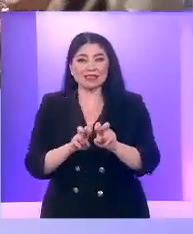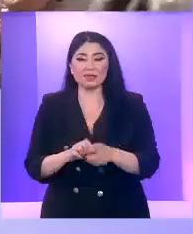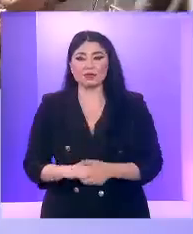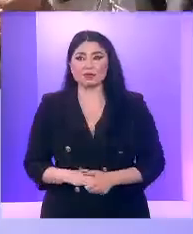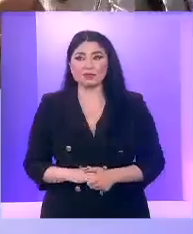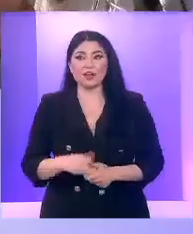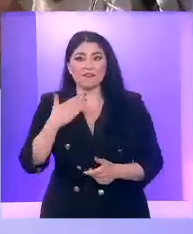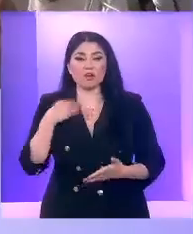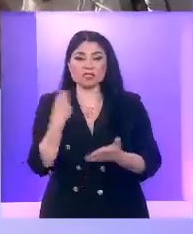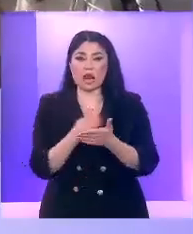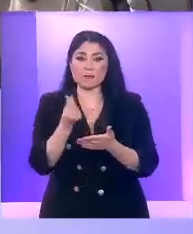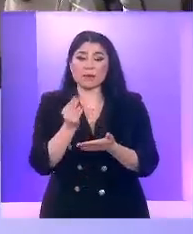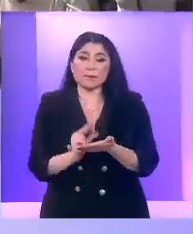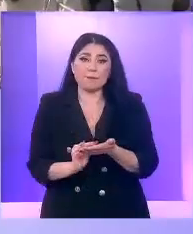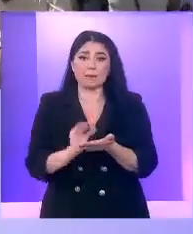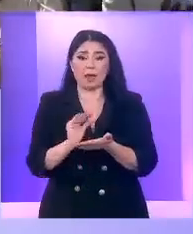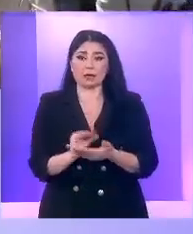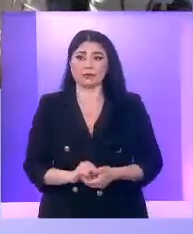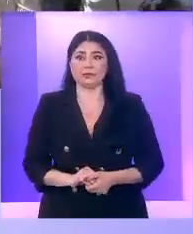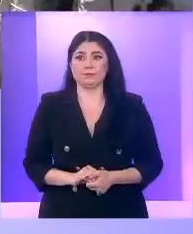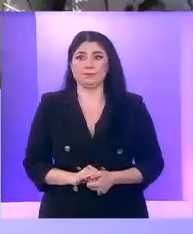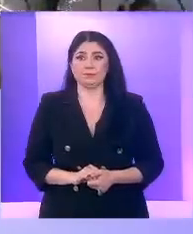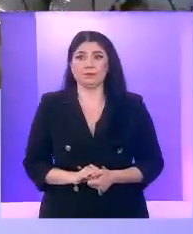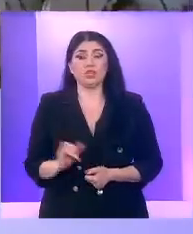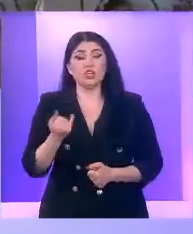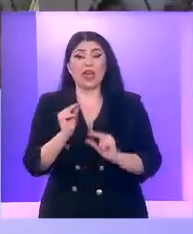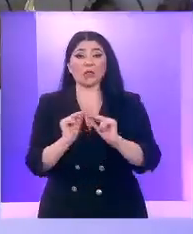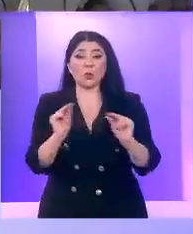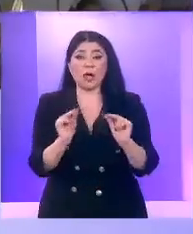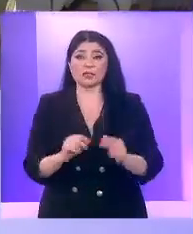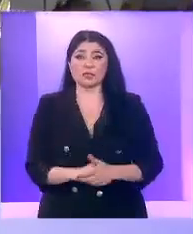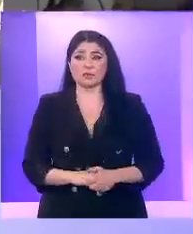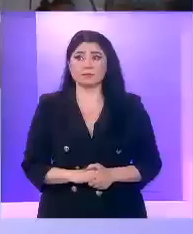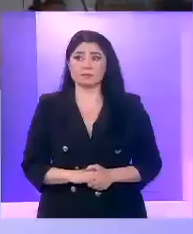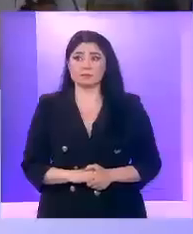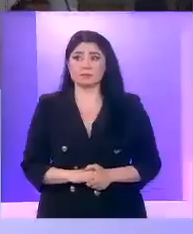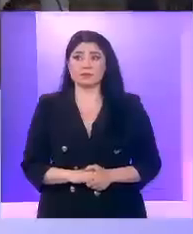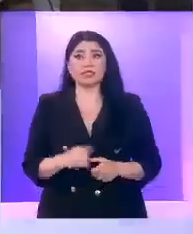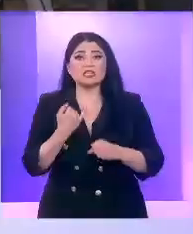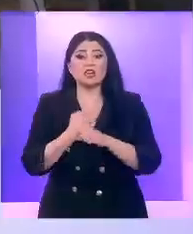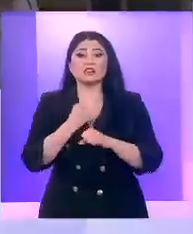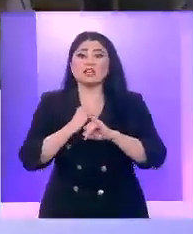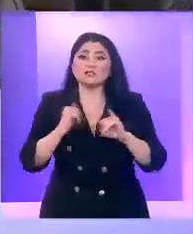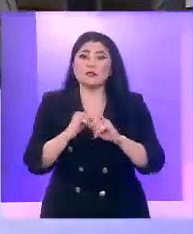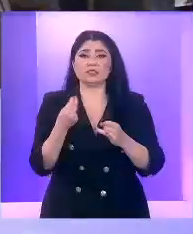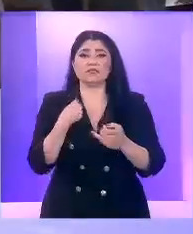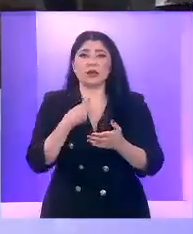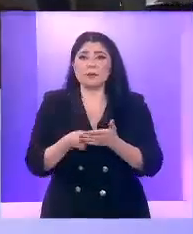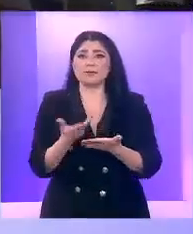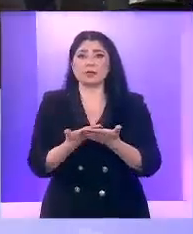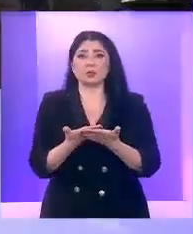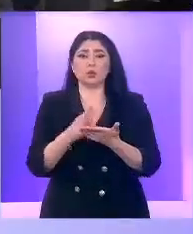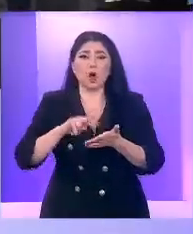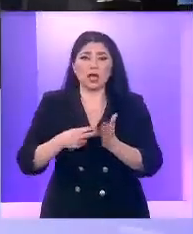devreme, vor salarii mai mari și vor ca în sistemul educațional să se facă investiții. De altfel,